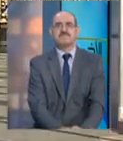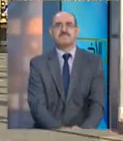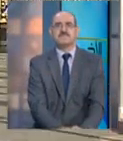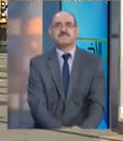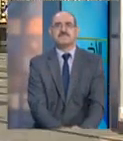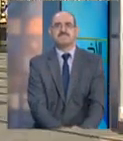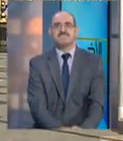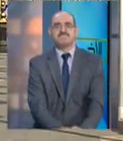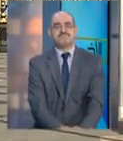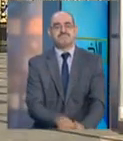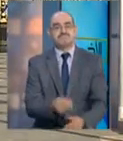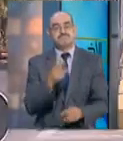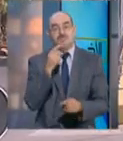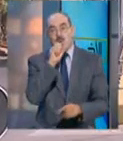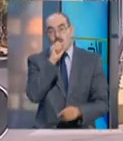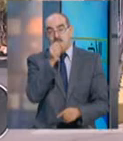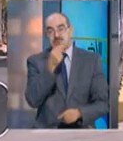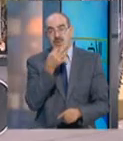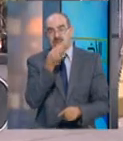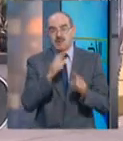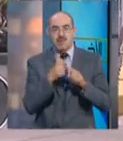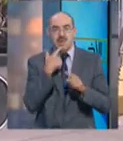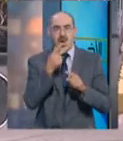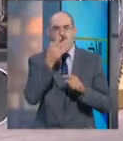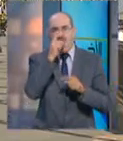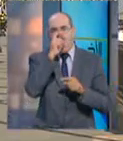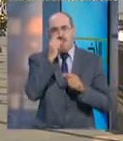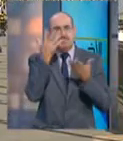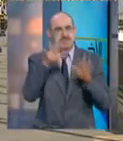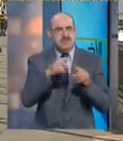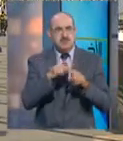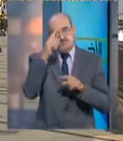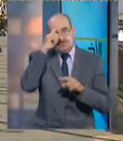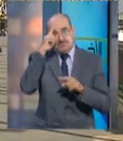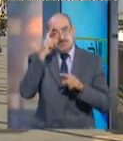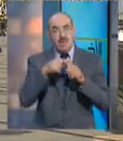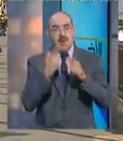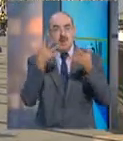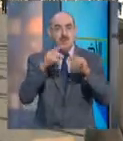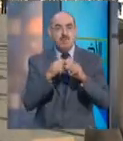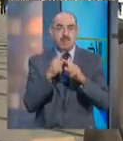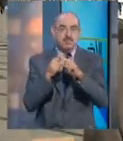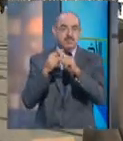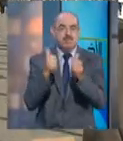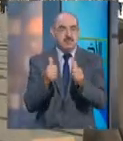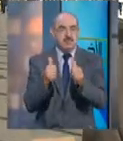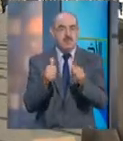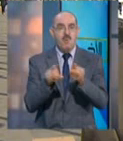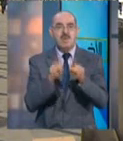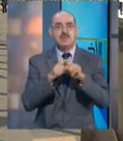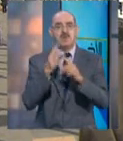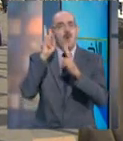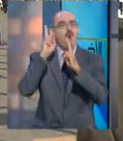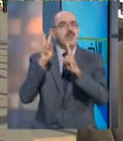تاع العرب كامل راهم هنا يا خاوة، إن شاء الله تكون فيها خير، وإن شاء الله هذه القمات خرجنا في حاجة إيجابية إن شاء الله. إنه شرف